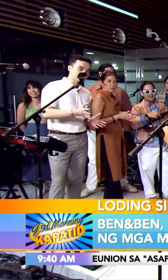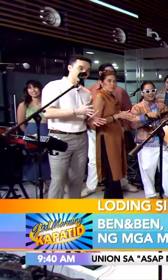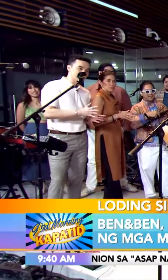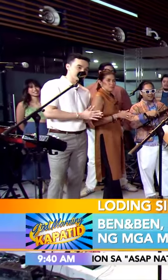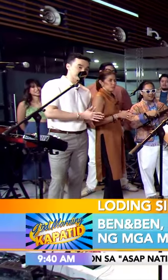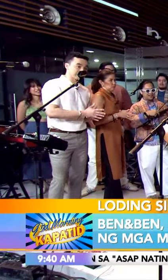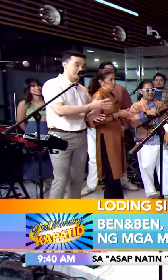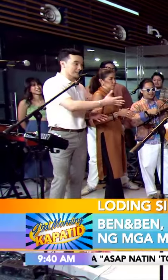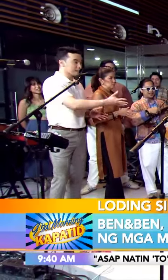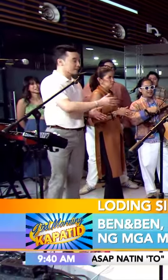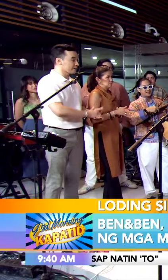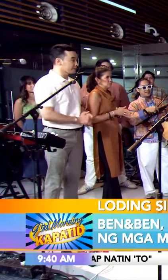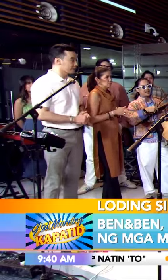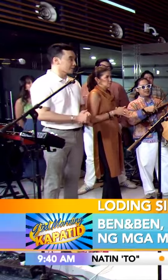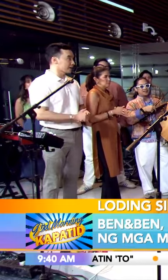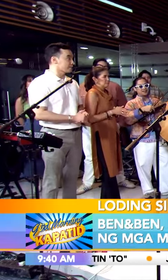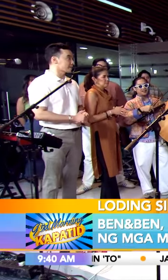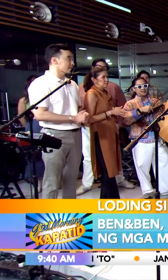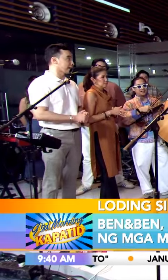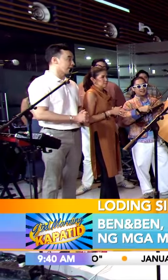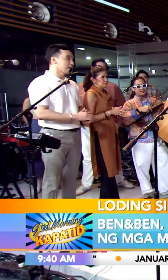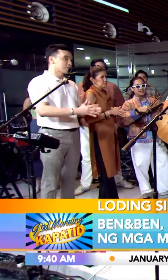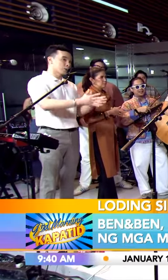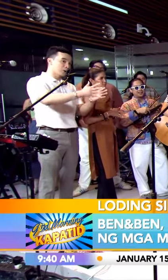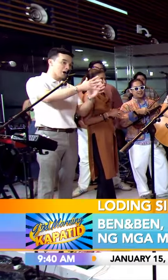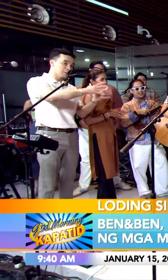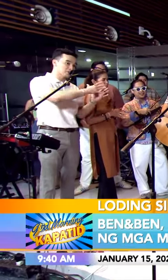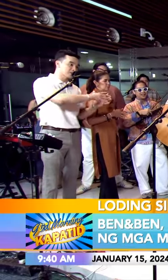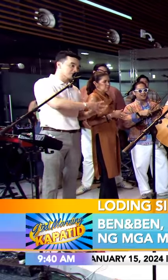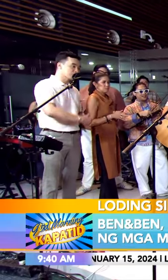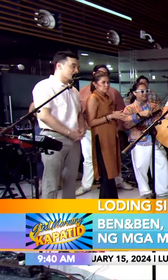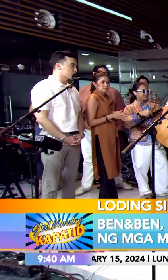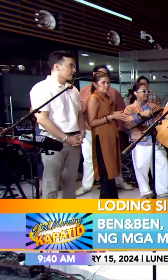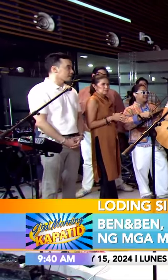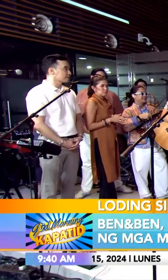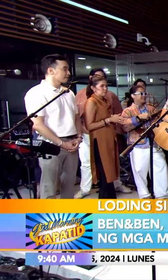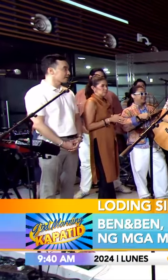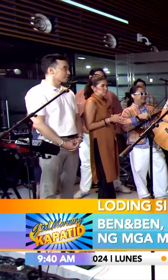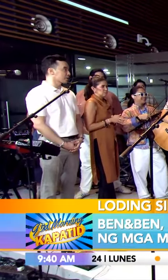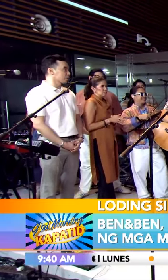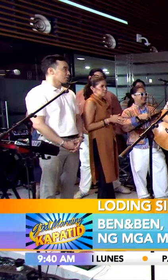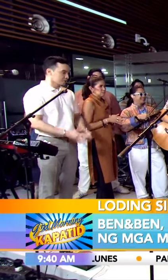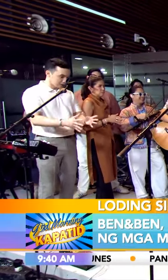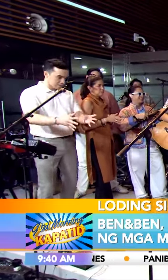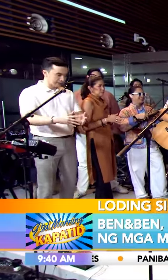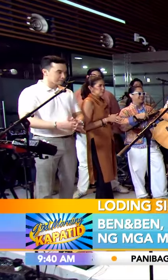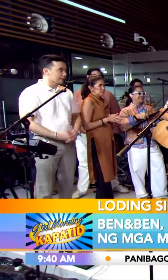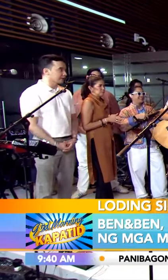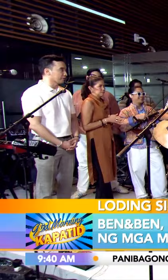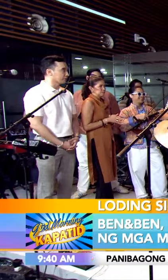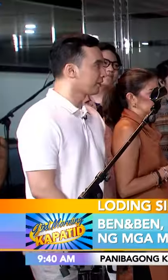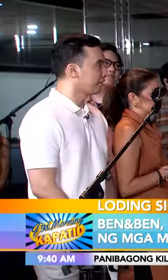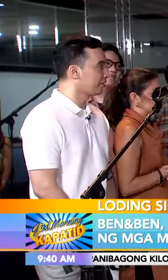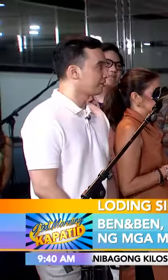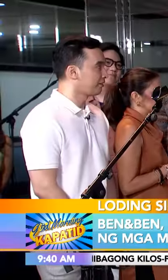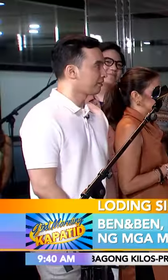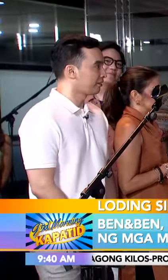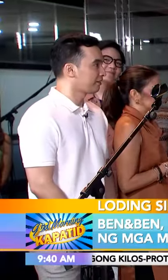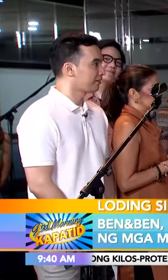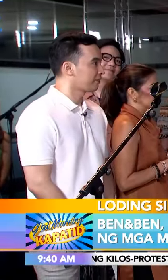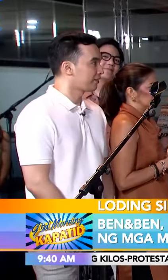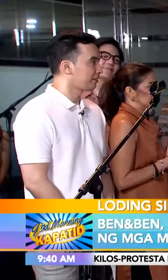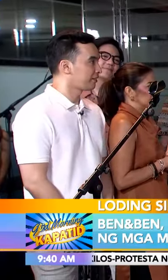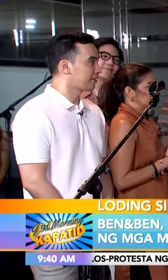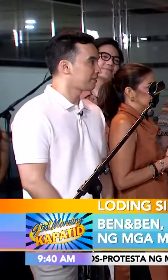ipinagbago ng music ng Ben & Ben? Kasi pa 7 years na kayo this year eh. Yes. So how much has changed 7 years ago sa Ben & Ben ngayon? Oh, so much. As